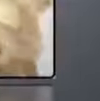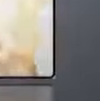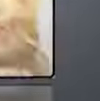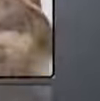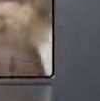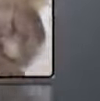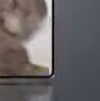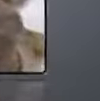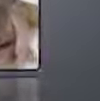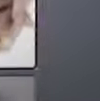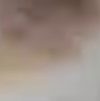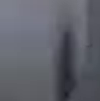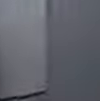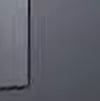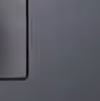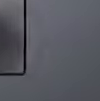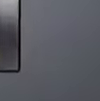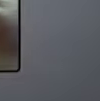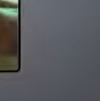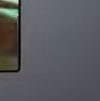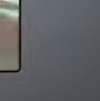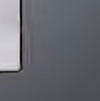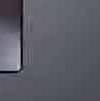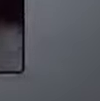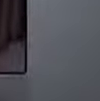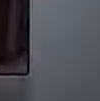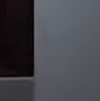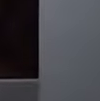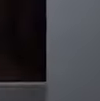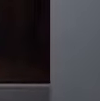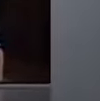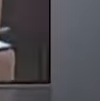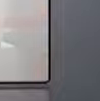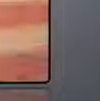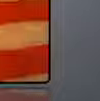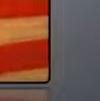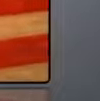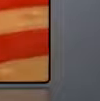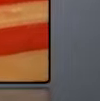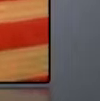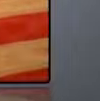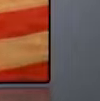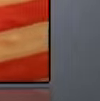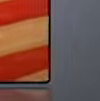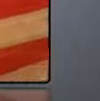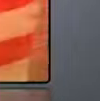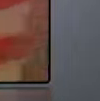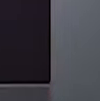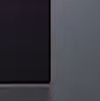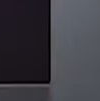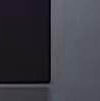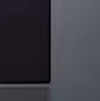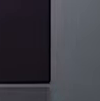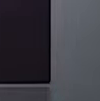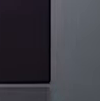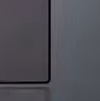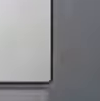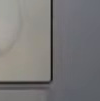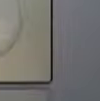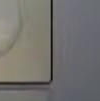еще народ сик и ли dm глеб арбат палуб аманда халка ползунки репортер пятна are the ball еще